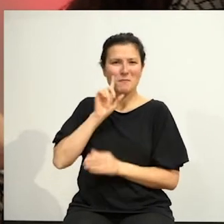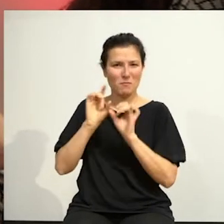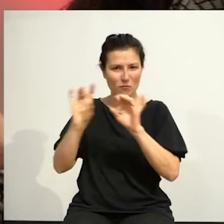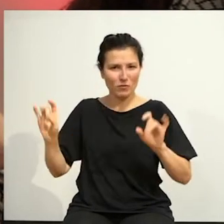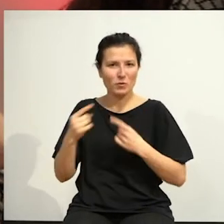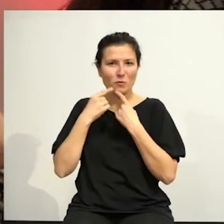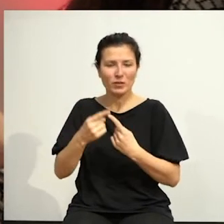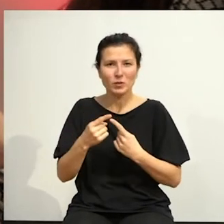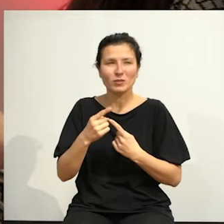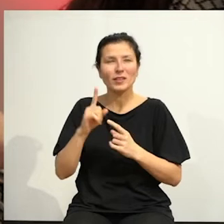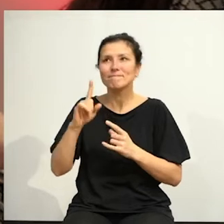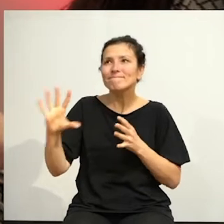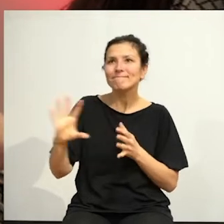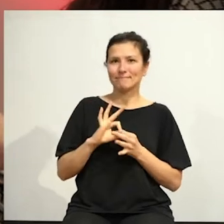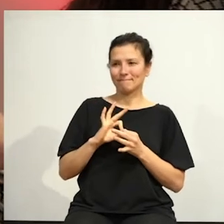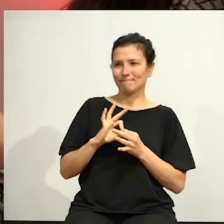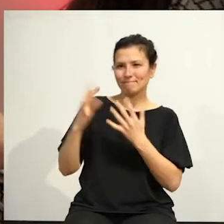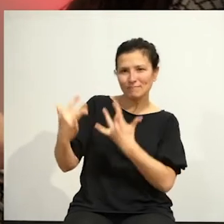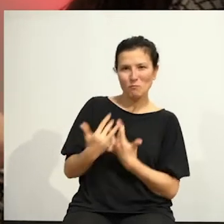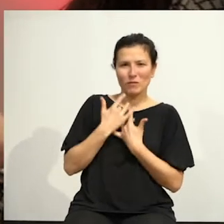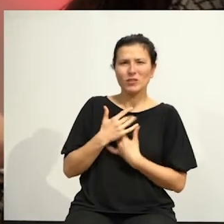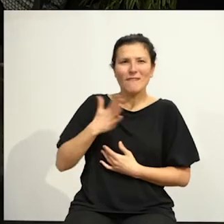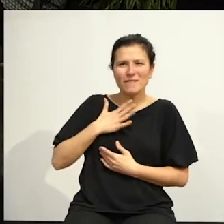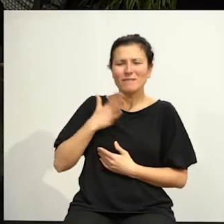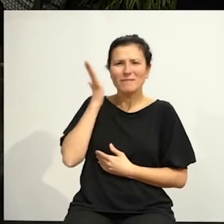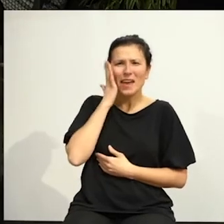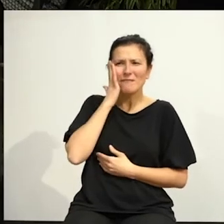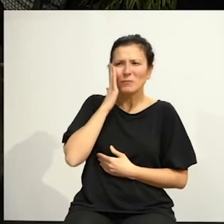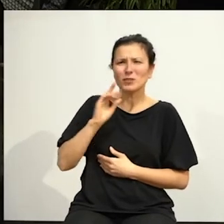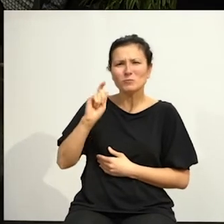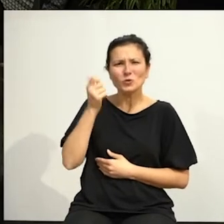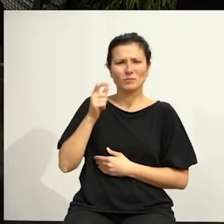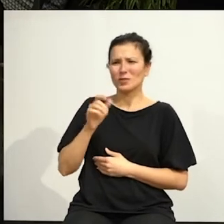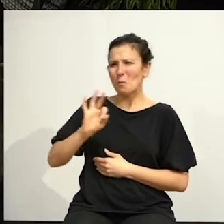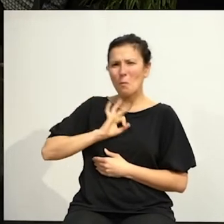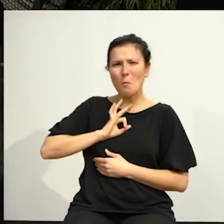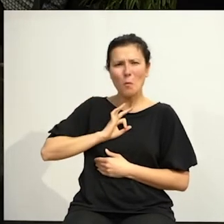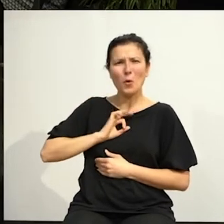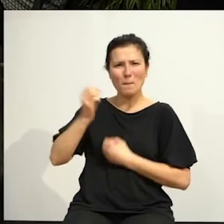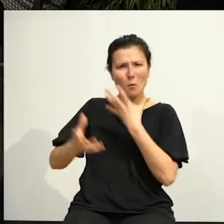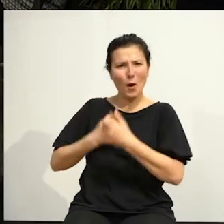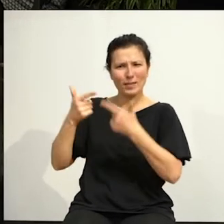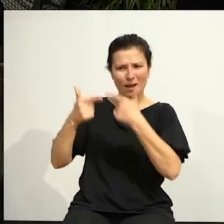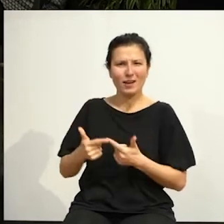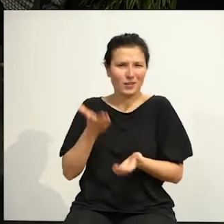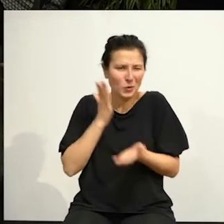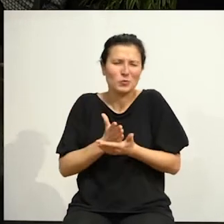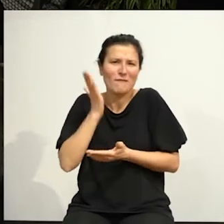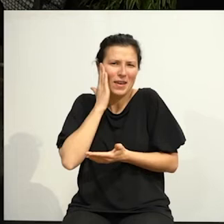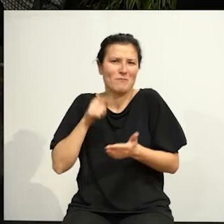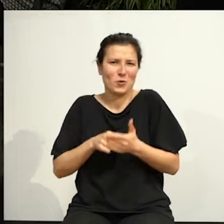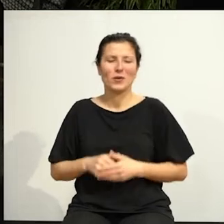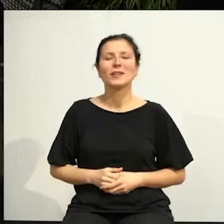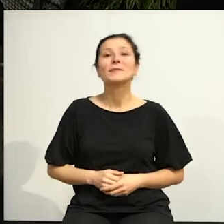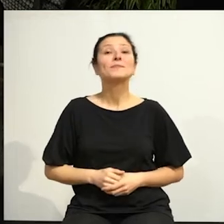tych piknięć, tak, gdzie wiemy, że to jest nasz poeta. Po prostu tak już wiemy i tyle. Także dziękuję. No